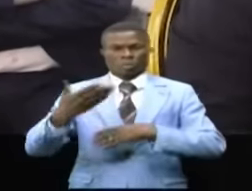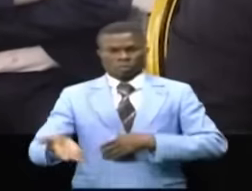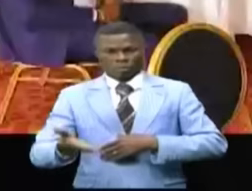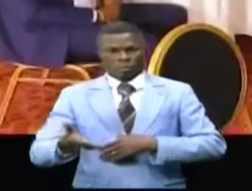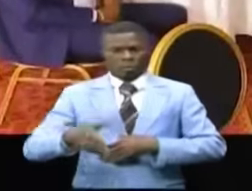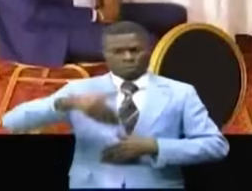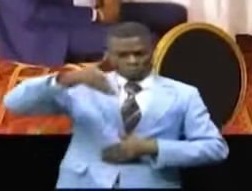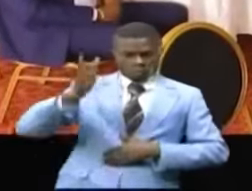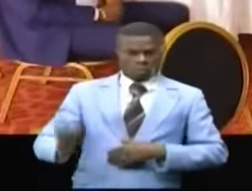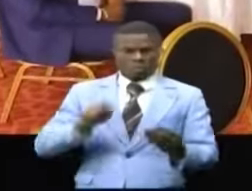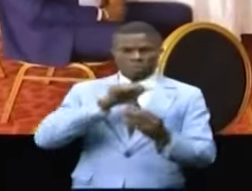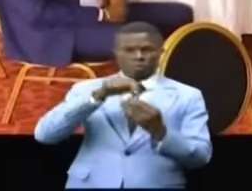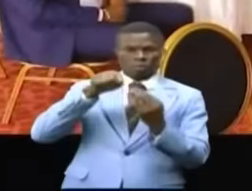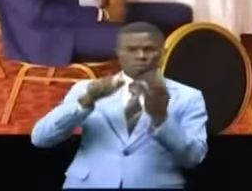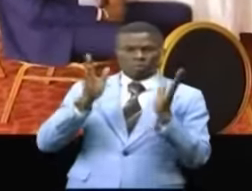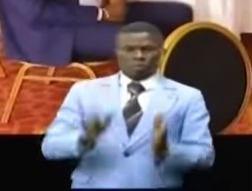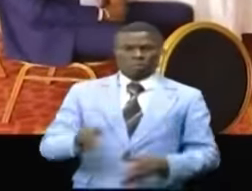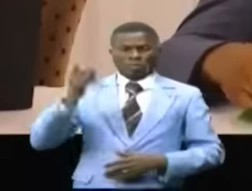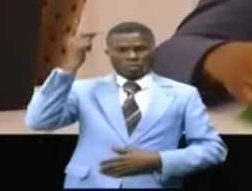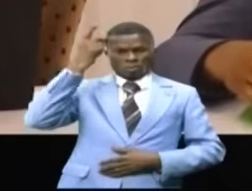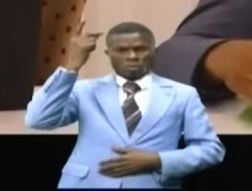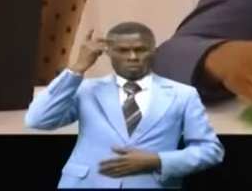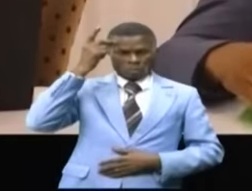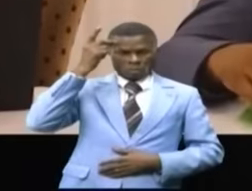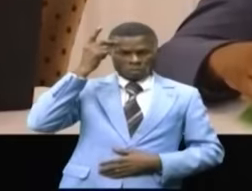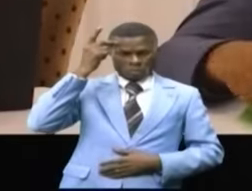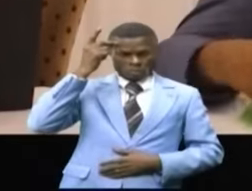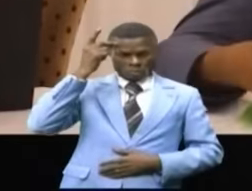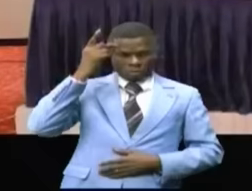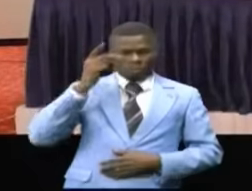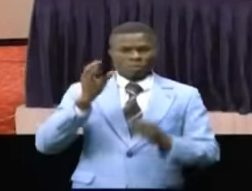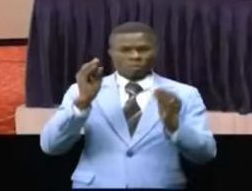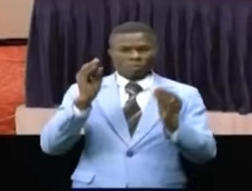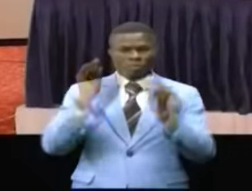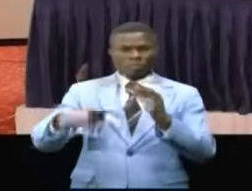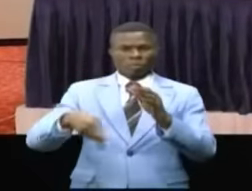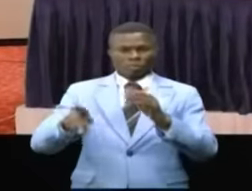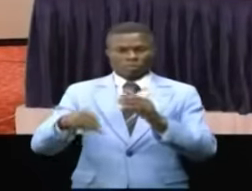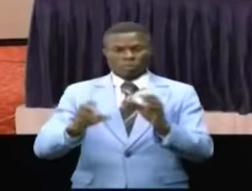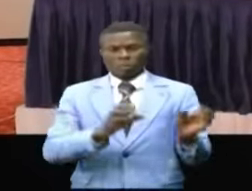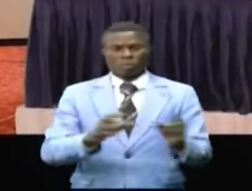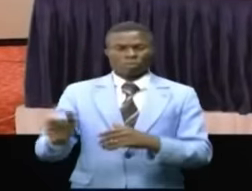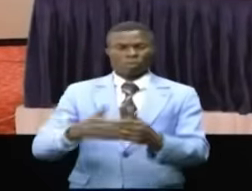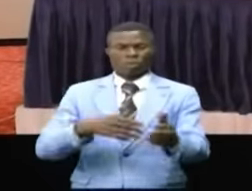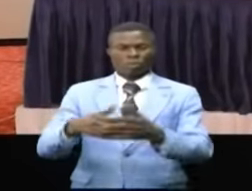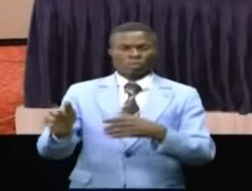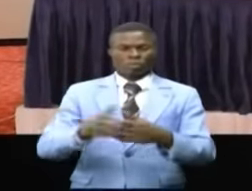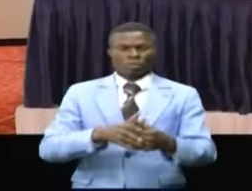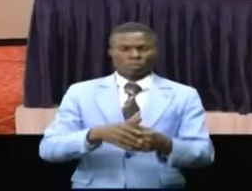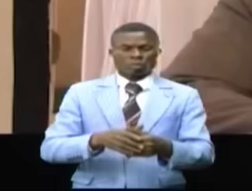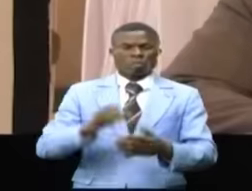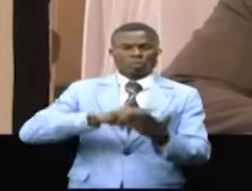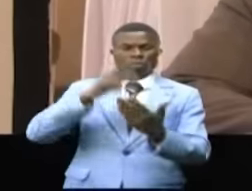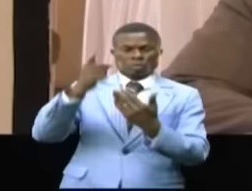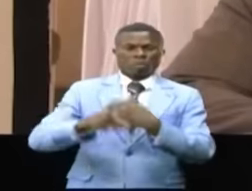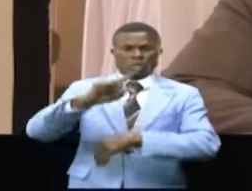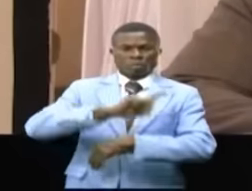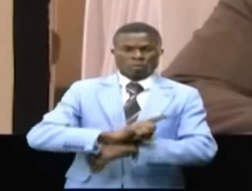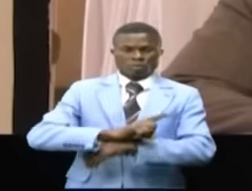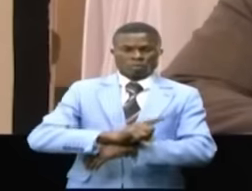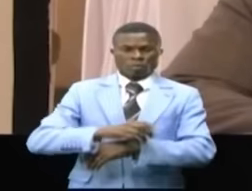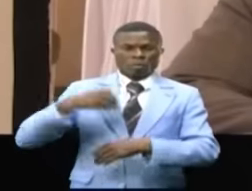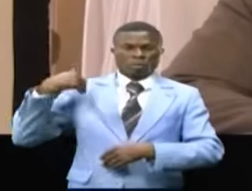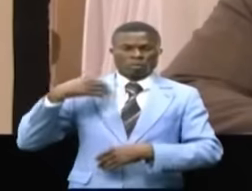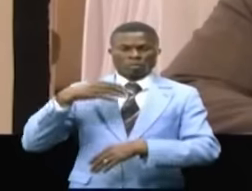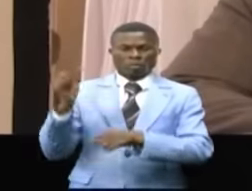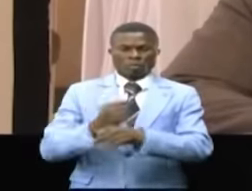les experts comptables de Kinshasa ont tenu leur Assemblée provinciale ordinaire à l'ordre du jour. L'état d'exécution